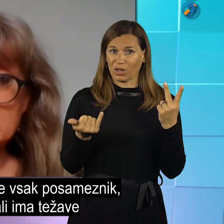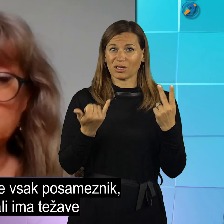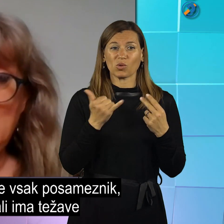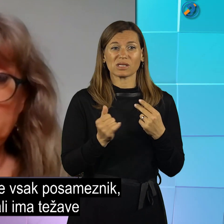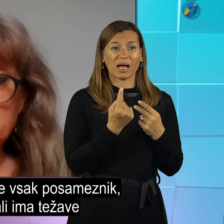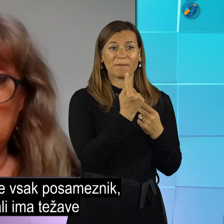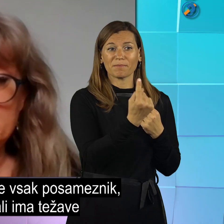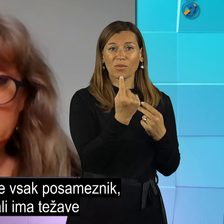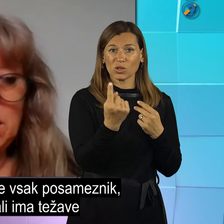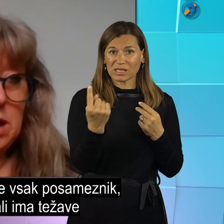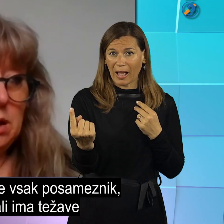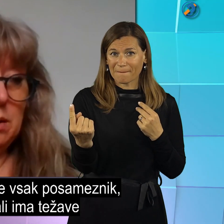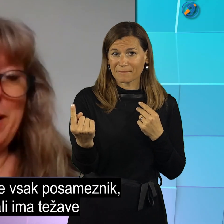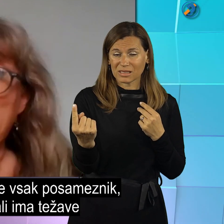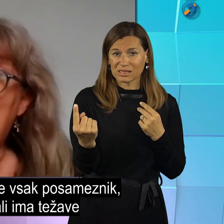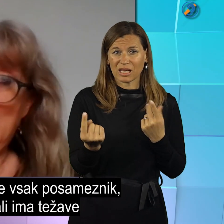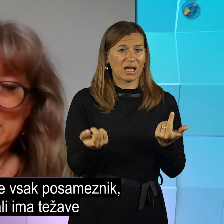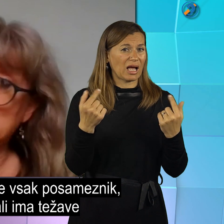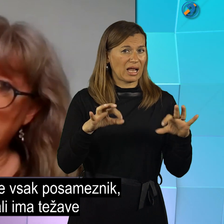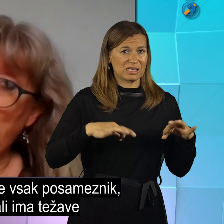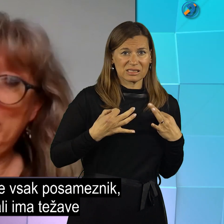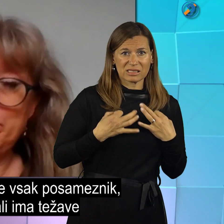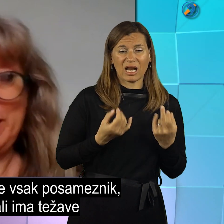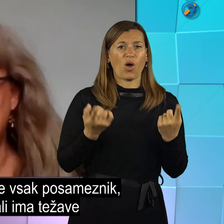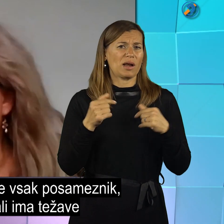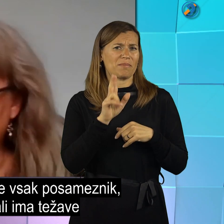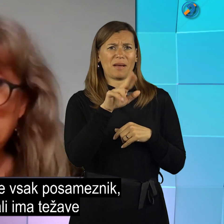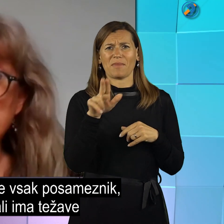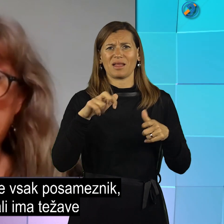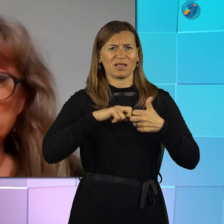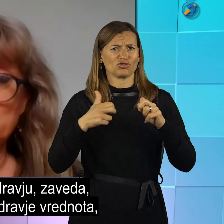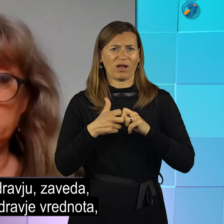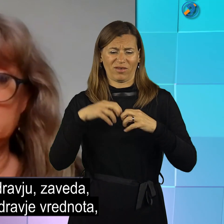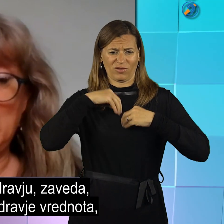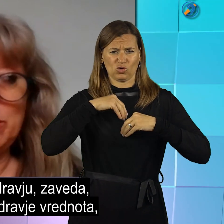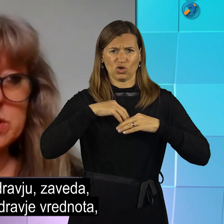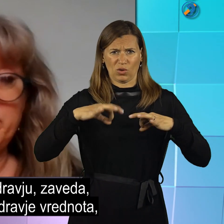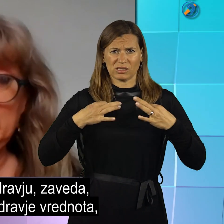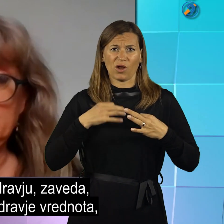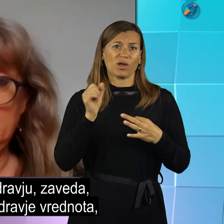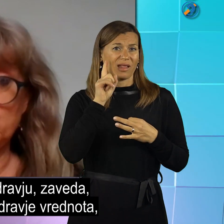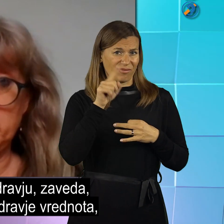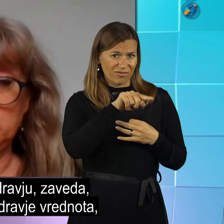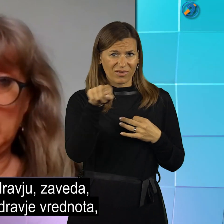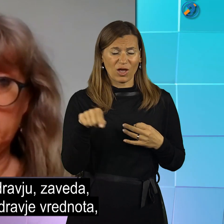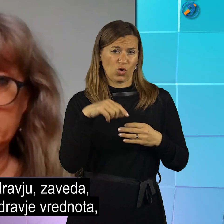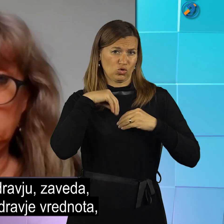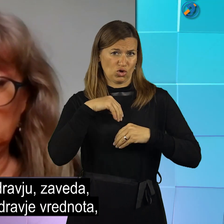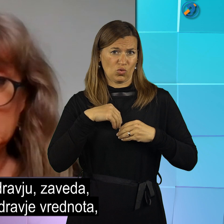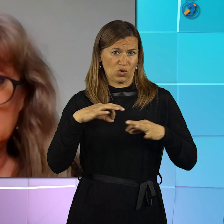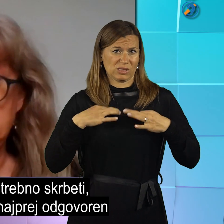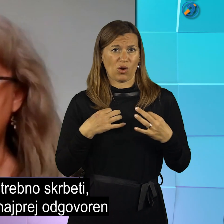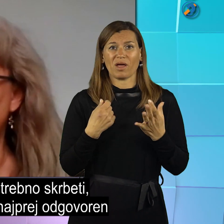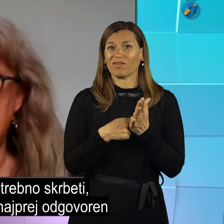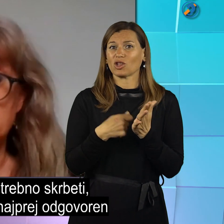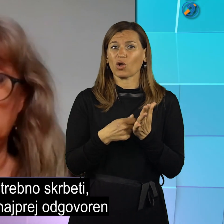Pomembno je, da se vsak posameznik, pa je zdrav ali pa ima težave v duševnem zdravju, zaveda, da je duševno zdravje